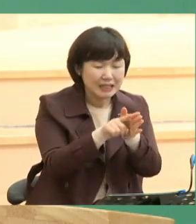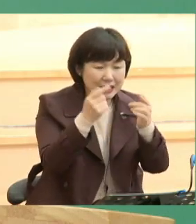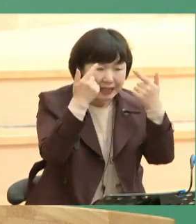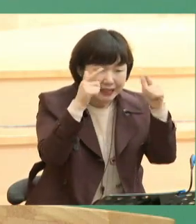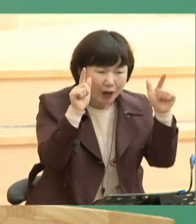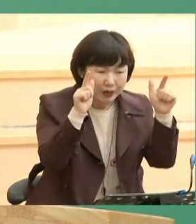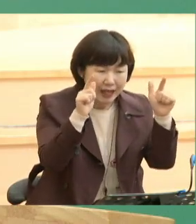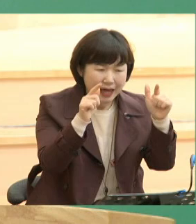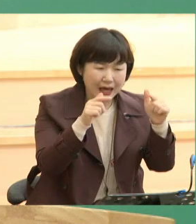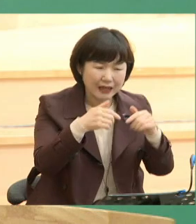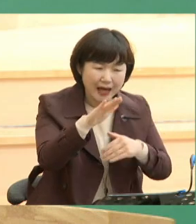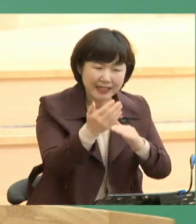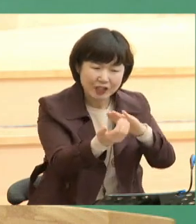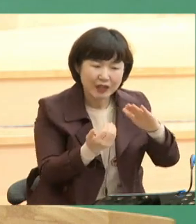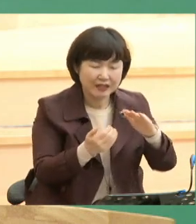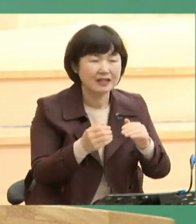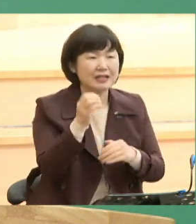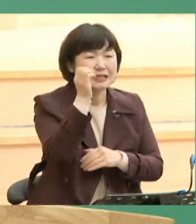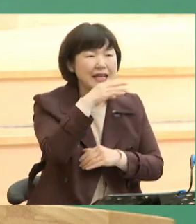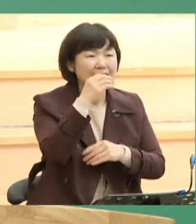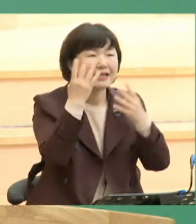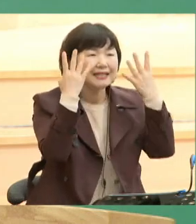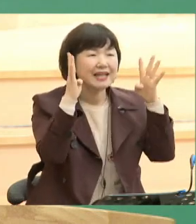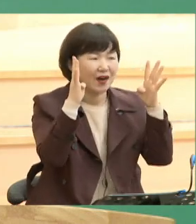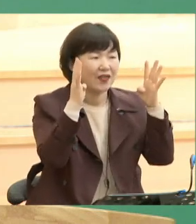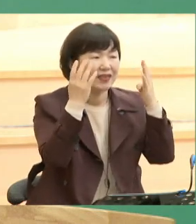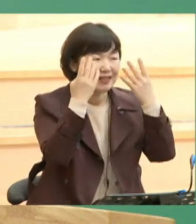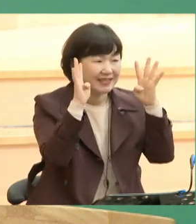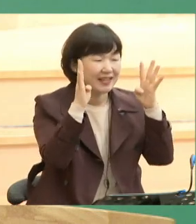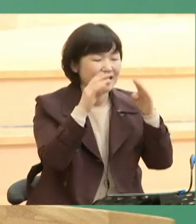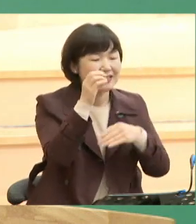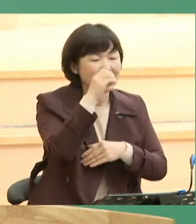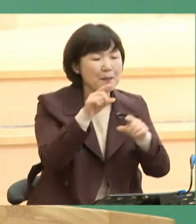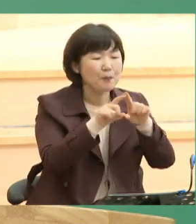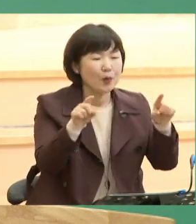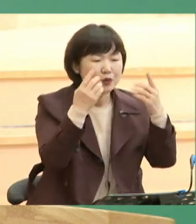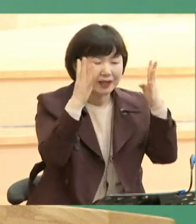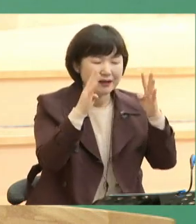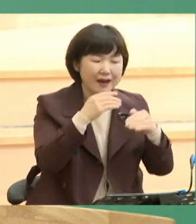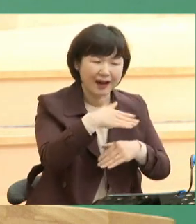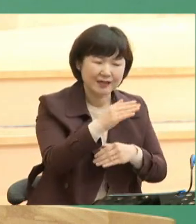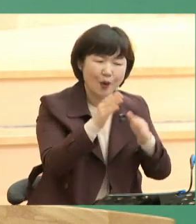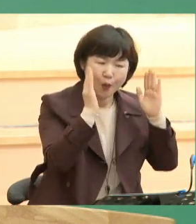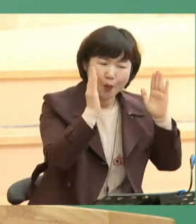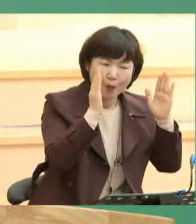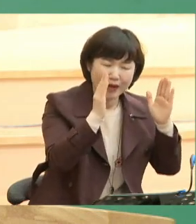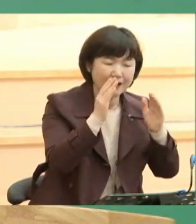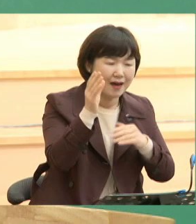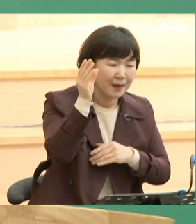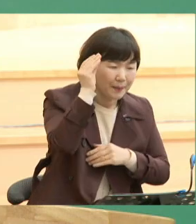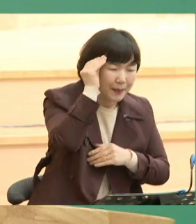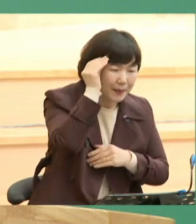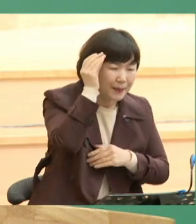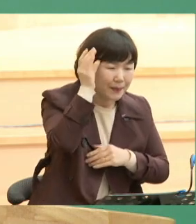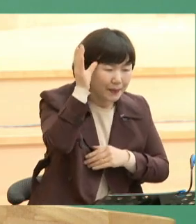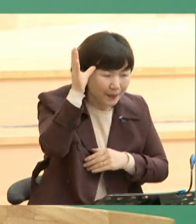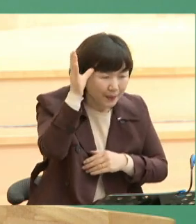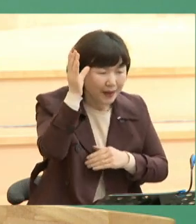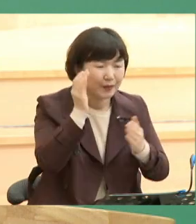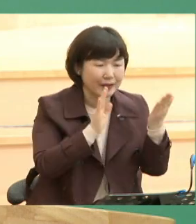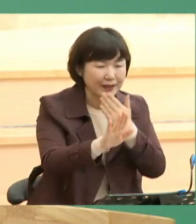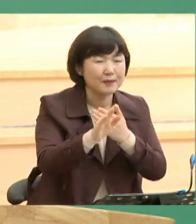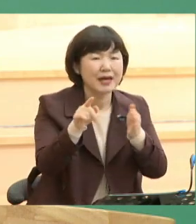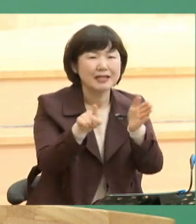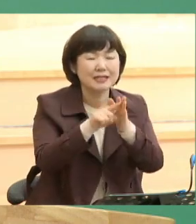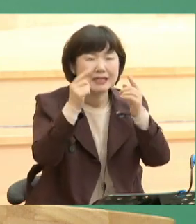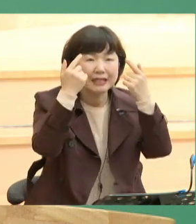일반 대학을 가서 좀 소양을 기본적으로 갖추고 그 다음에 대학원을 신학을 해야겠다 그렇게 마음먹고